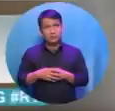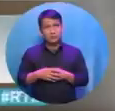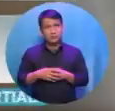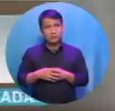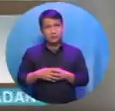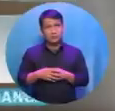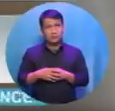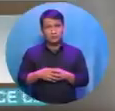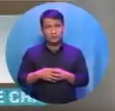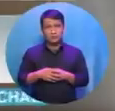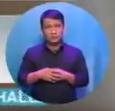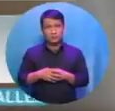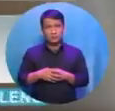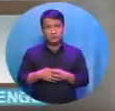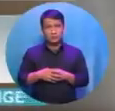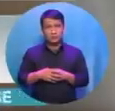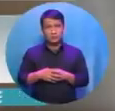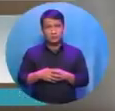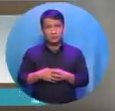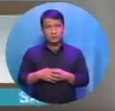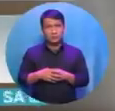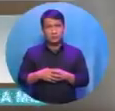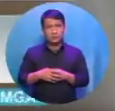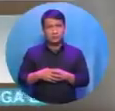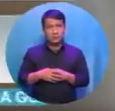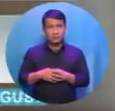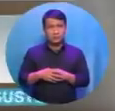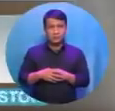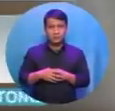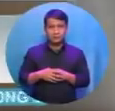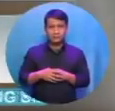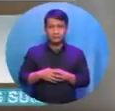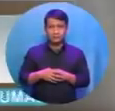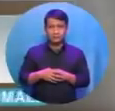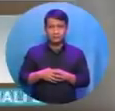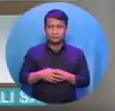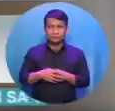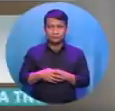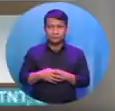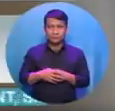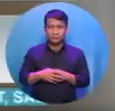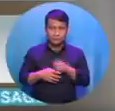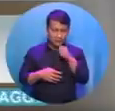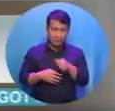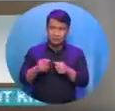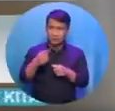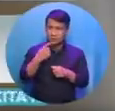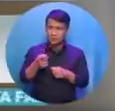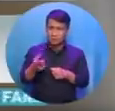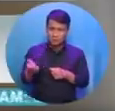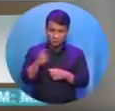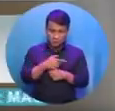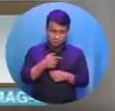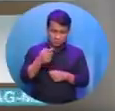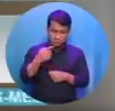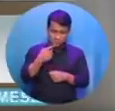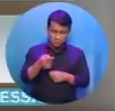yung po, re-reklamo po. Anong tumutunog sa atin, sa kanya? Okay. Okay, so, nung sabihin niyo po doon kay